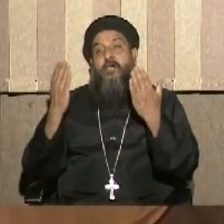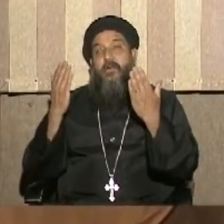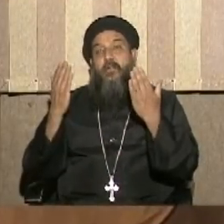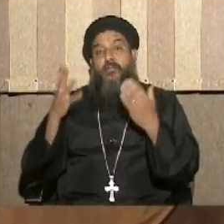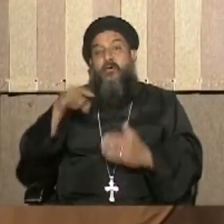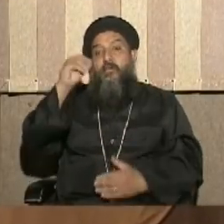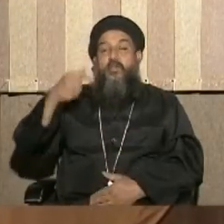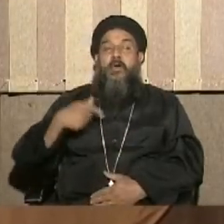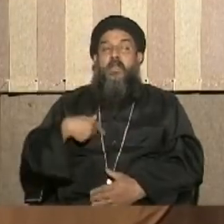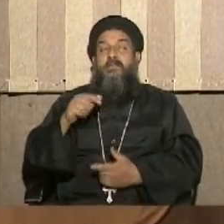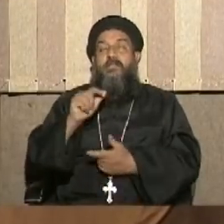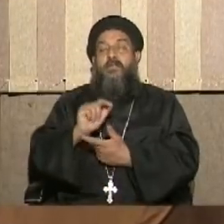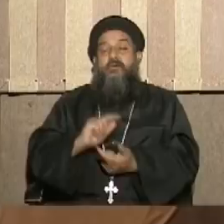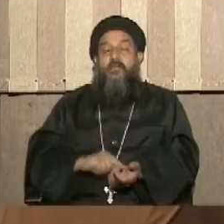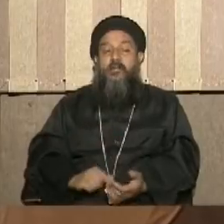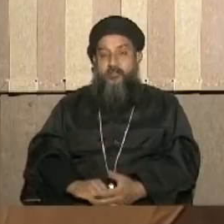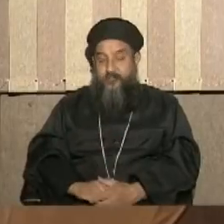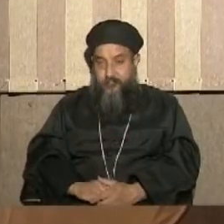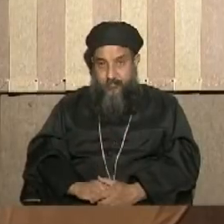يا رب ومخلصي